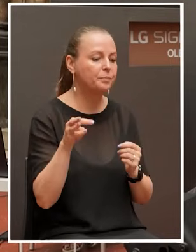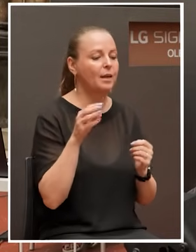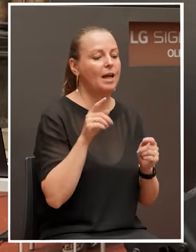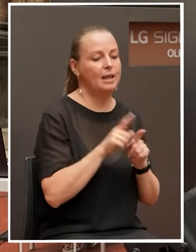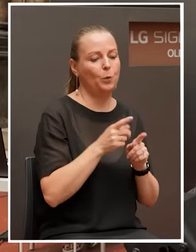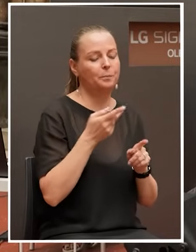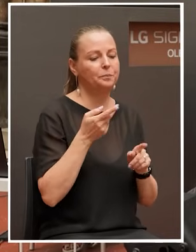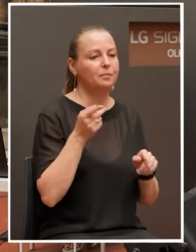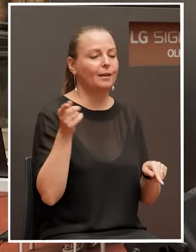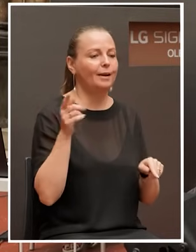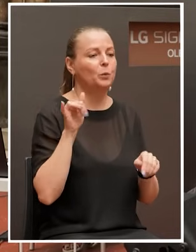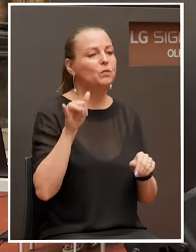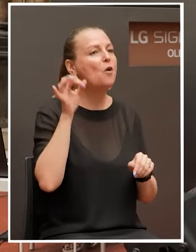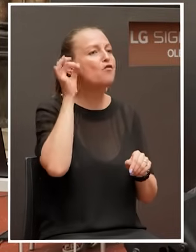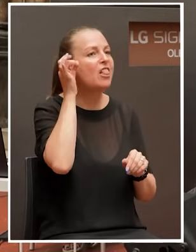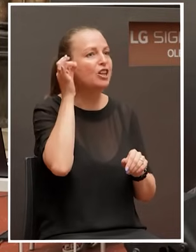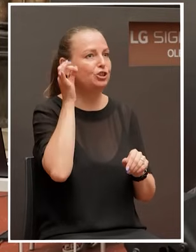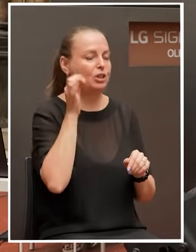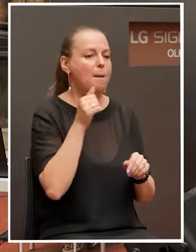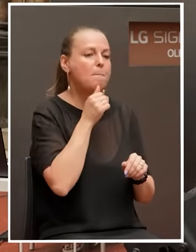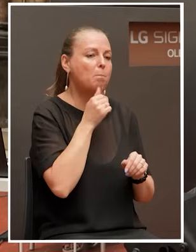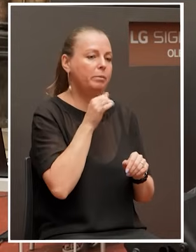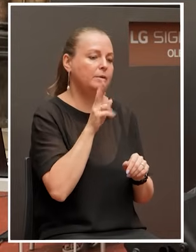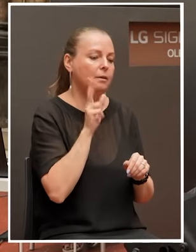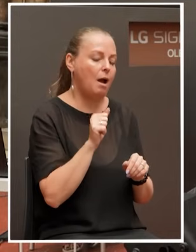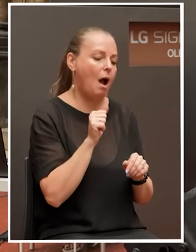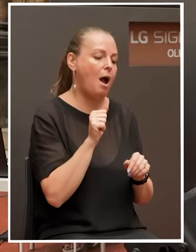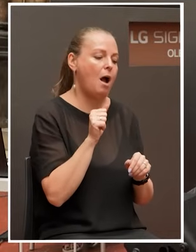немножко фанатичной попытке